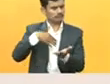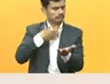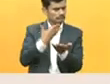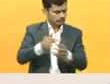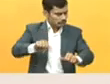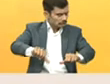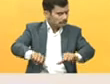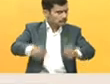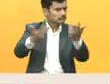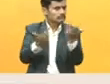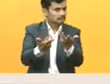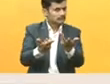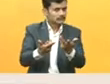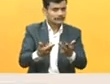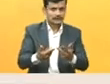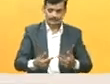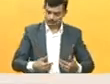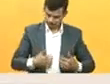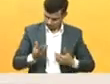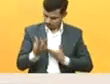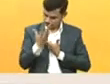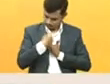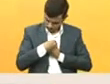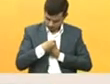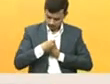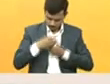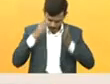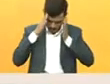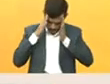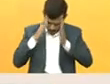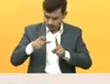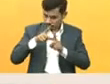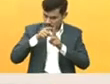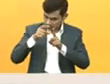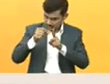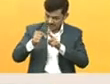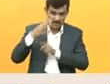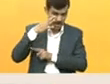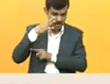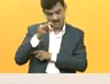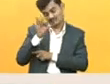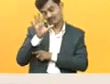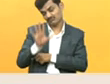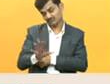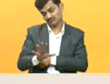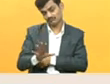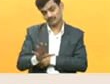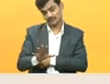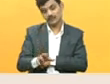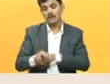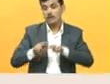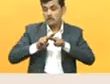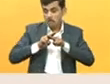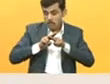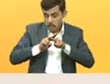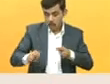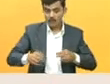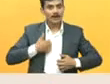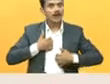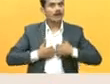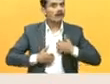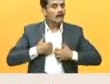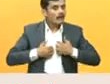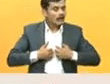के लिए हमारा पैशन और डेडिकेशन सबसे जरूरी होता है। पूरी लगन और उत्साह से